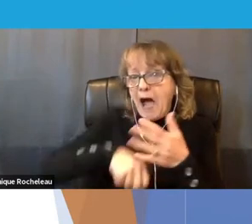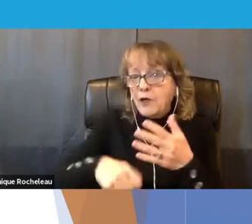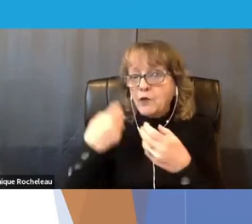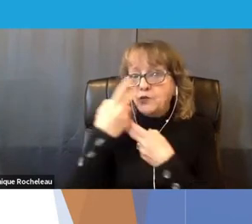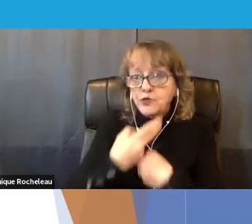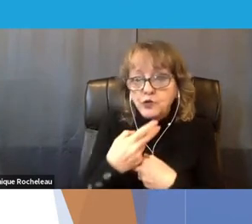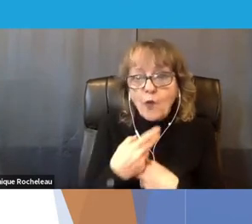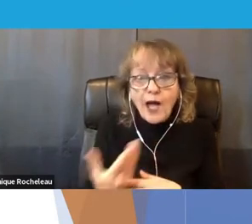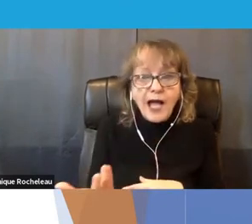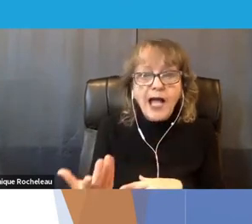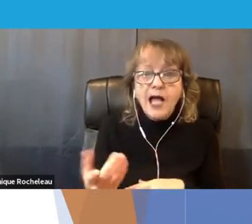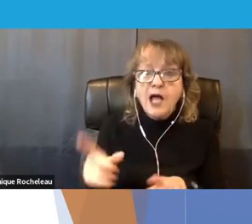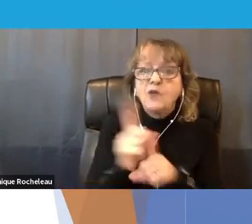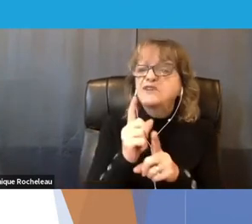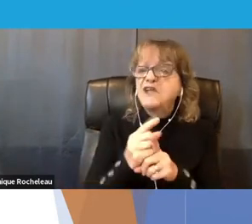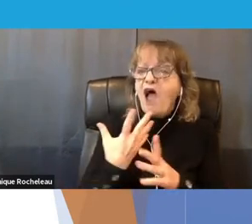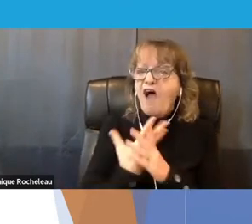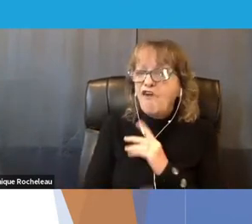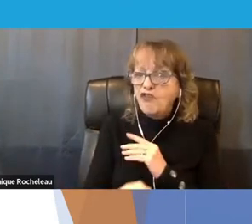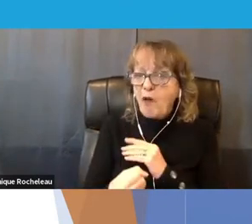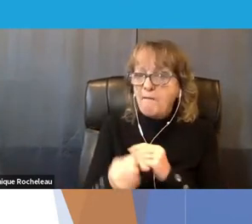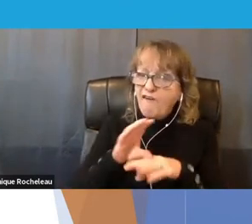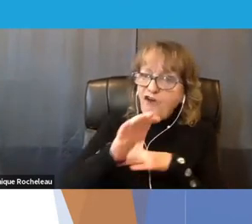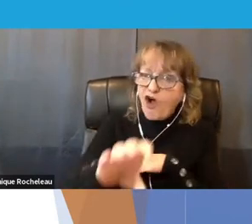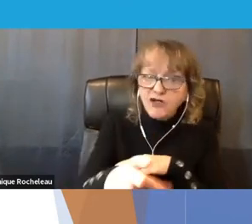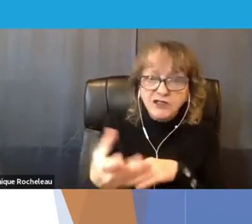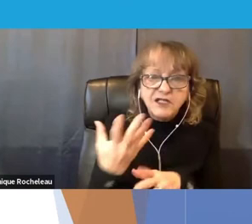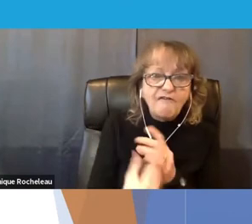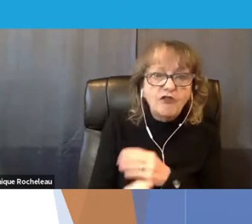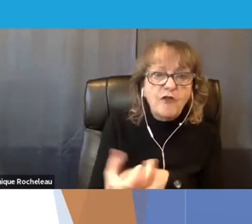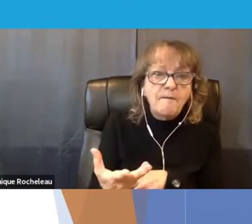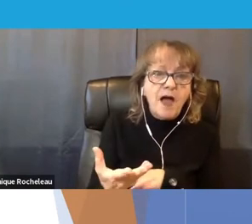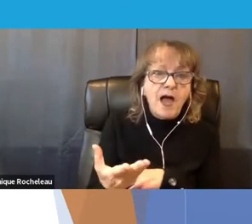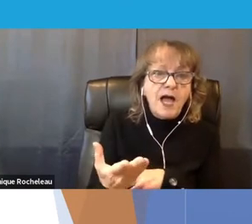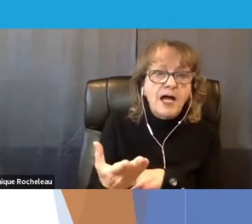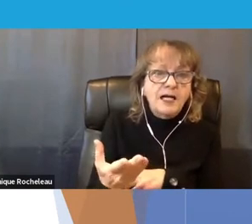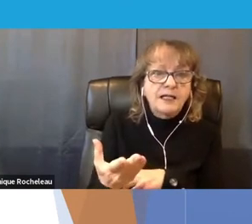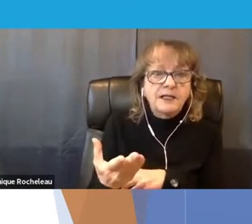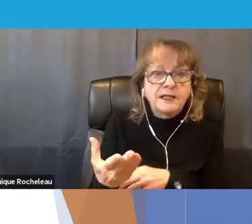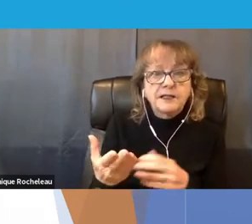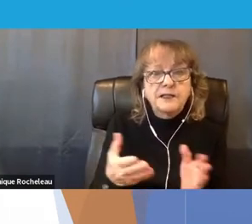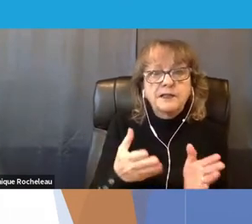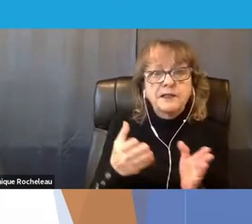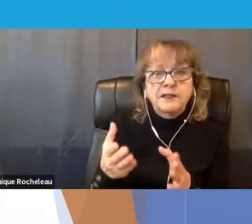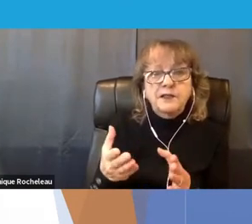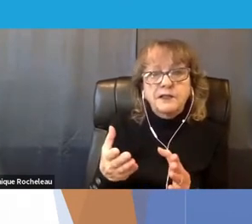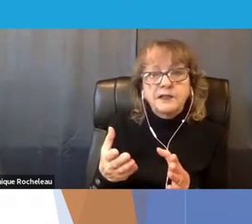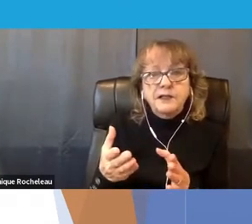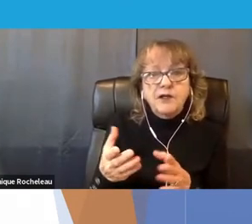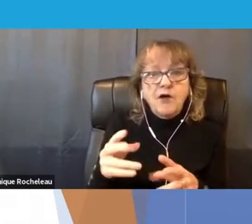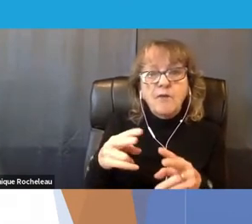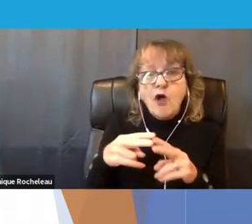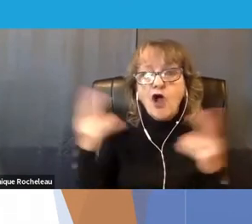Elle subit des avortements forcés. Elle se voit refuser la reconnaissance de leur sexualité